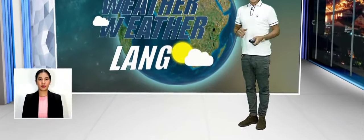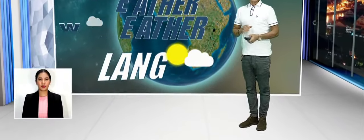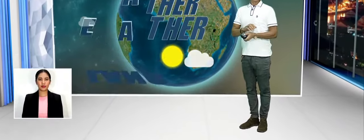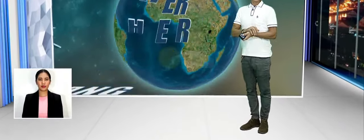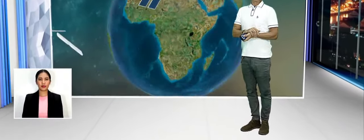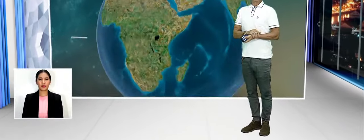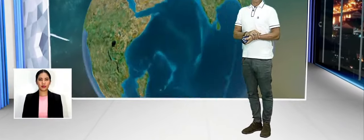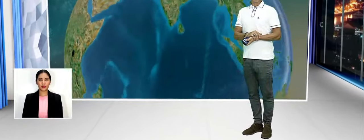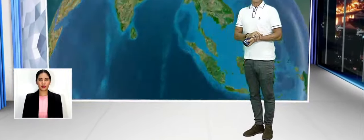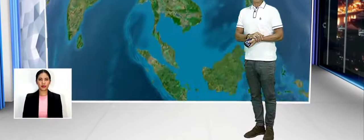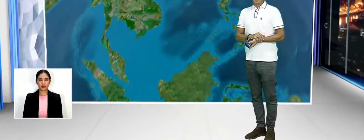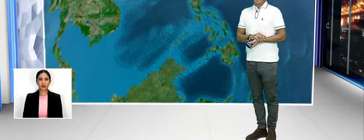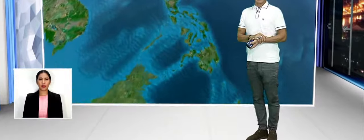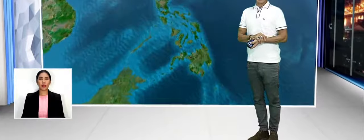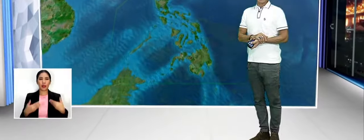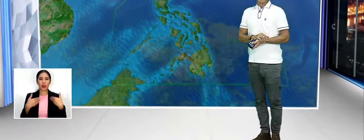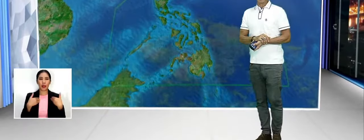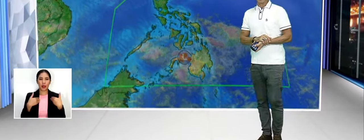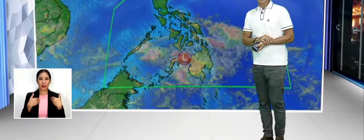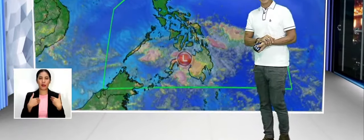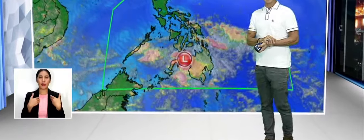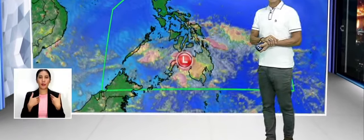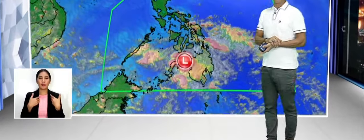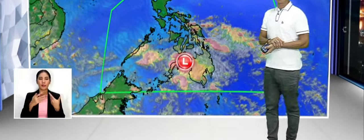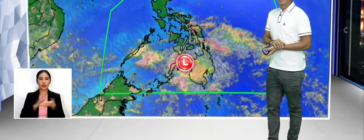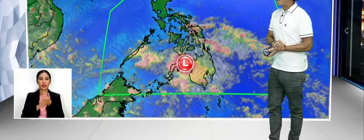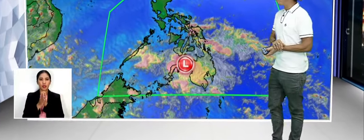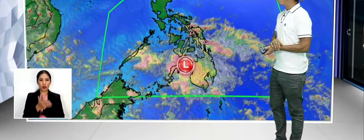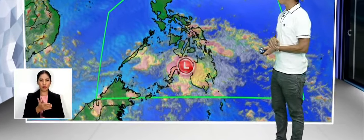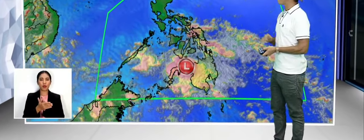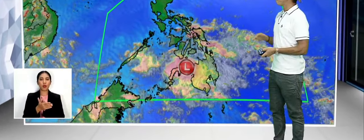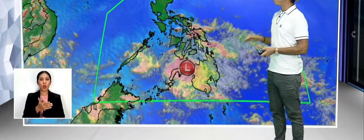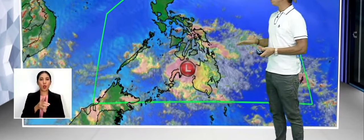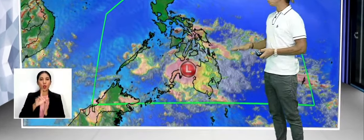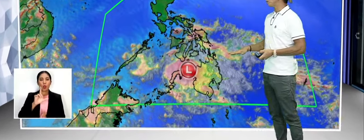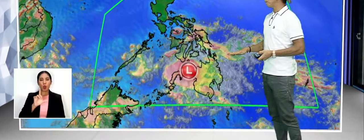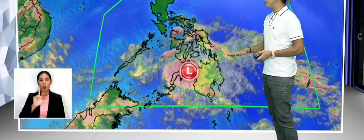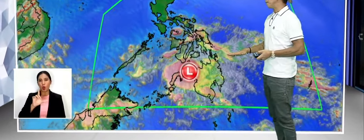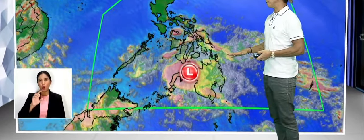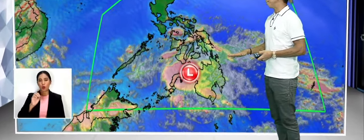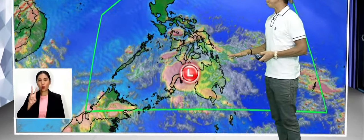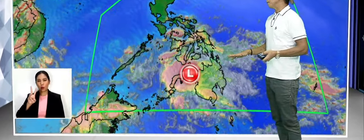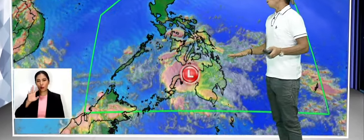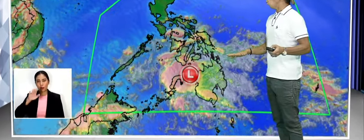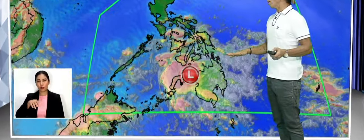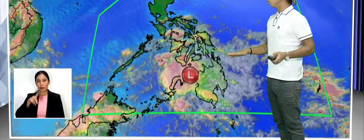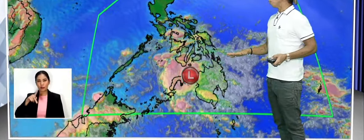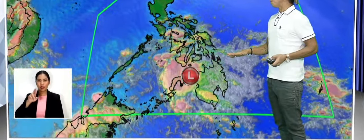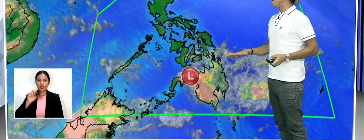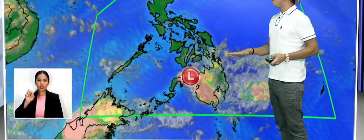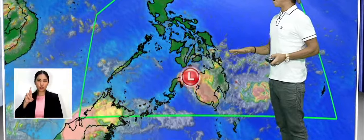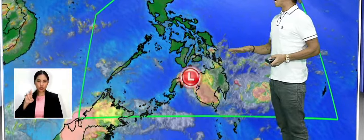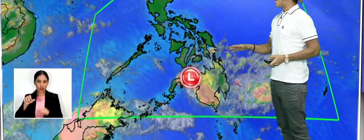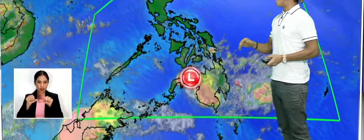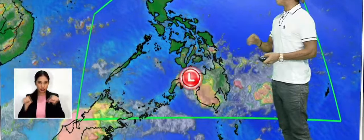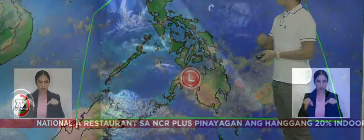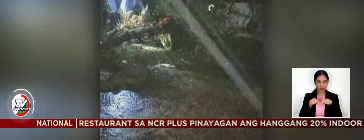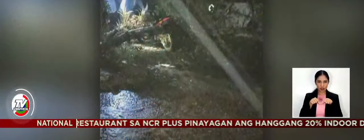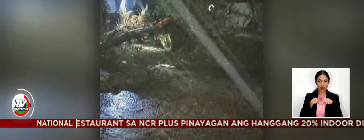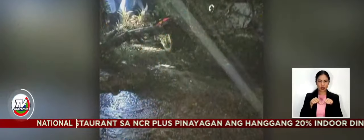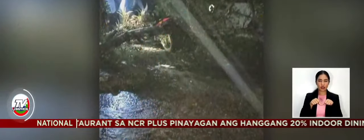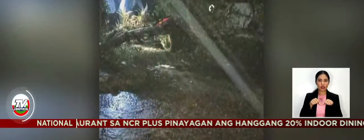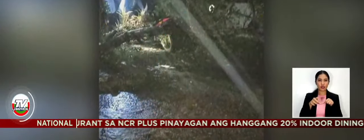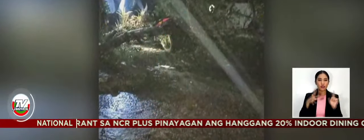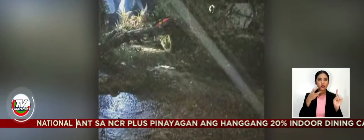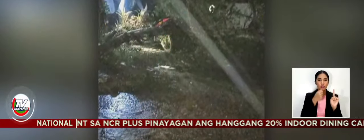Humina at naging isang low-pressure area na lang ang bagyong krising matapos tumag-landfall sa Davao Region kagabi Una itong tumama sa Baganga